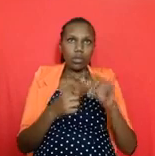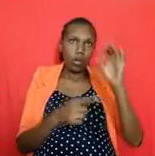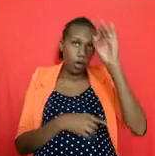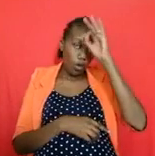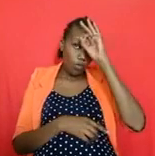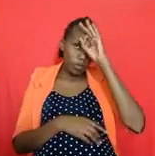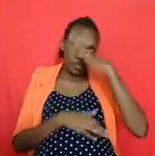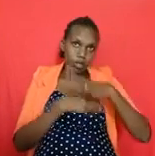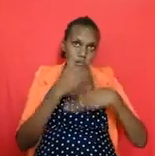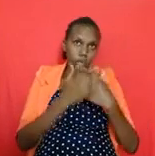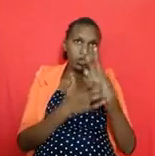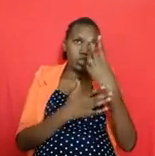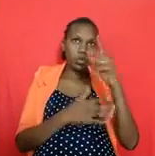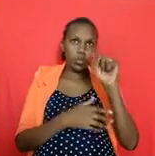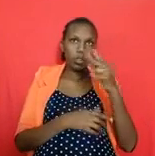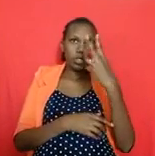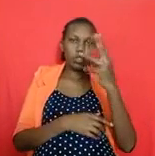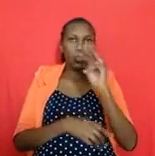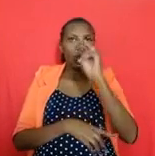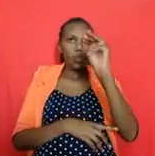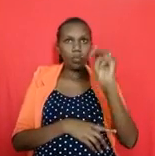wabici milioni